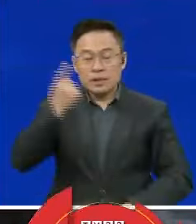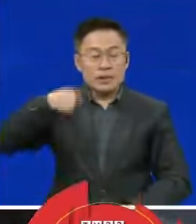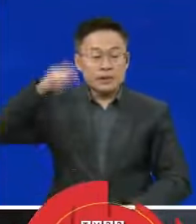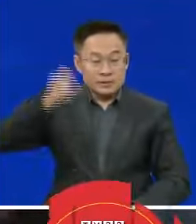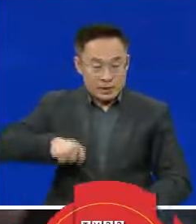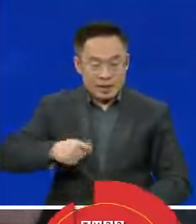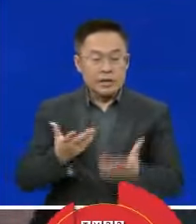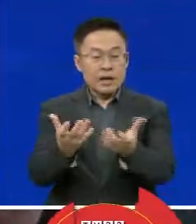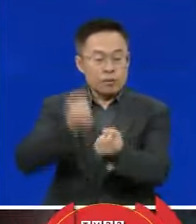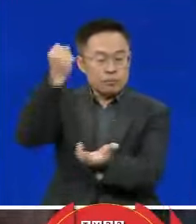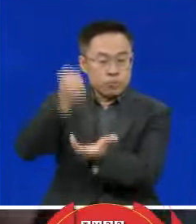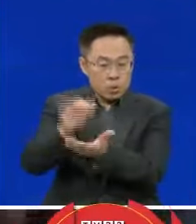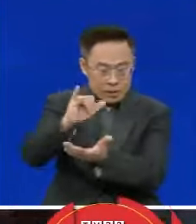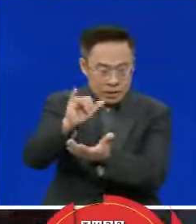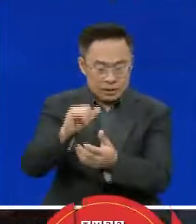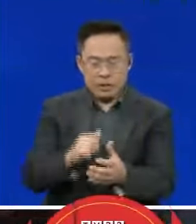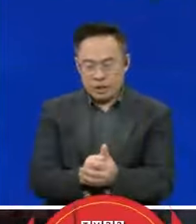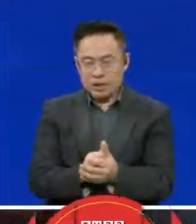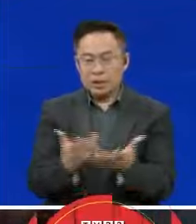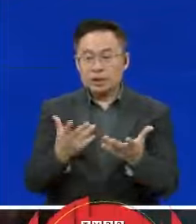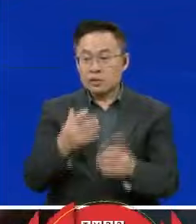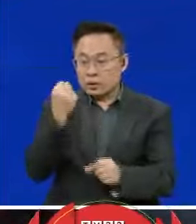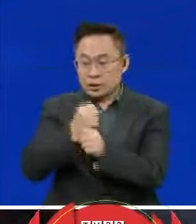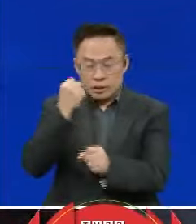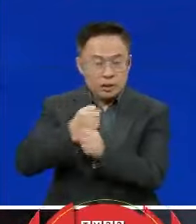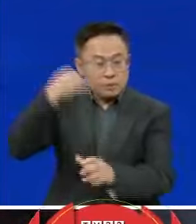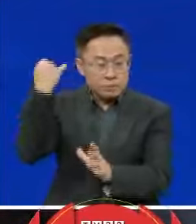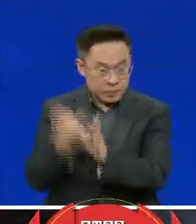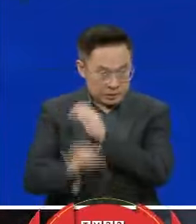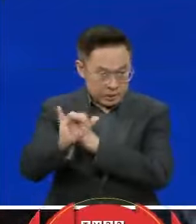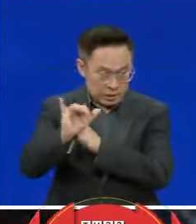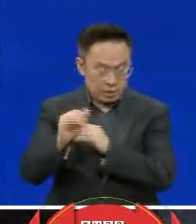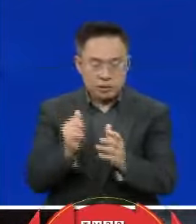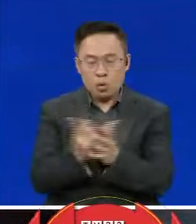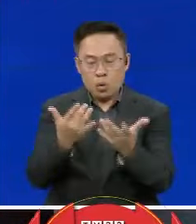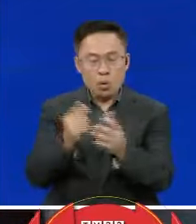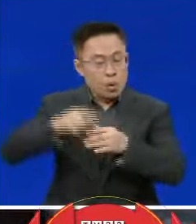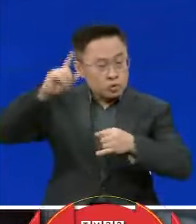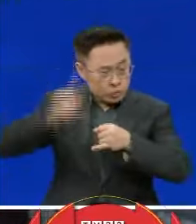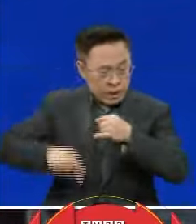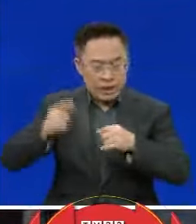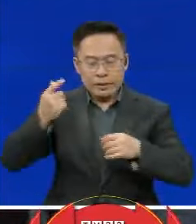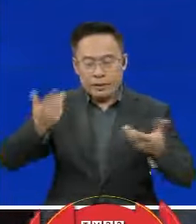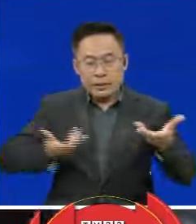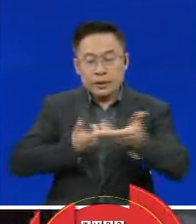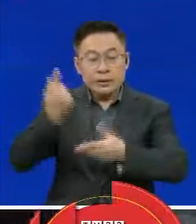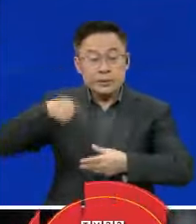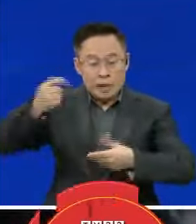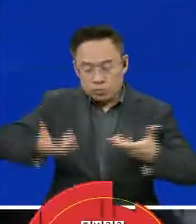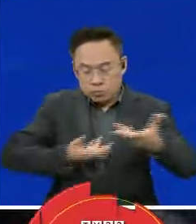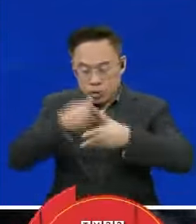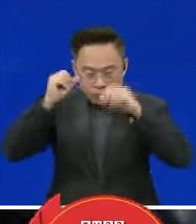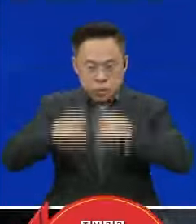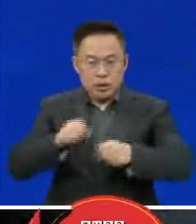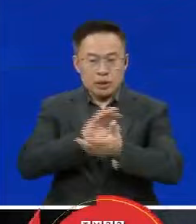ที่สุดถือว่าเป็นผู้บริสุทธิ์นะครับเพราะนั้นวันนี้เนี่ยกระบวนการยุติธรรมนะครับนะเพราะนั้นความจริงแล้วผมบอกหมายเรียกมาน